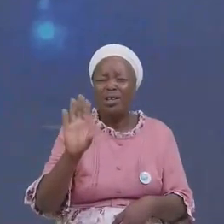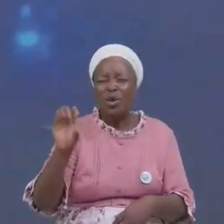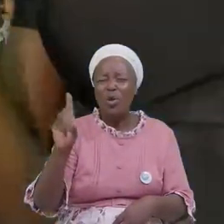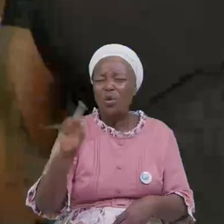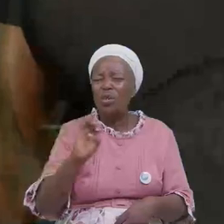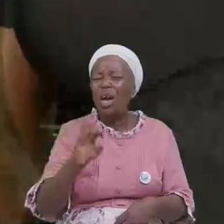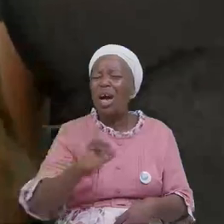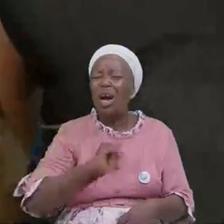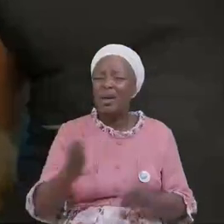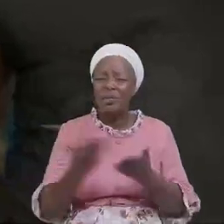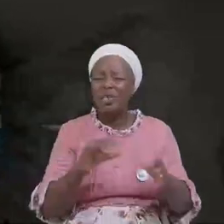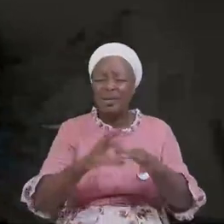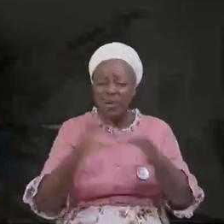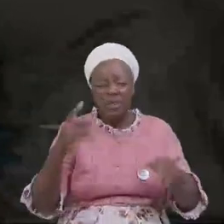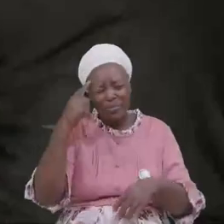ait libération.